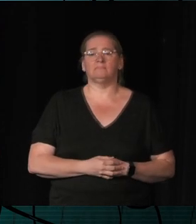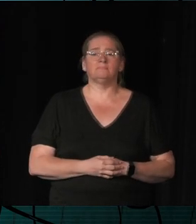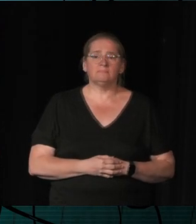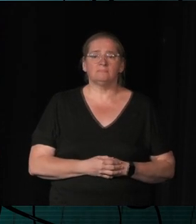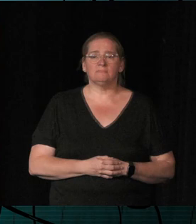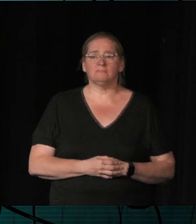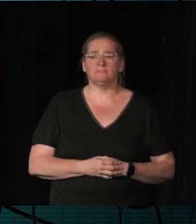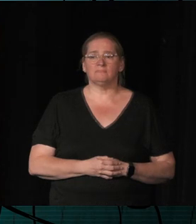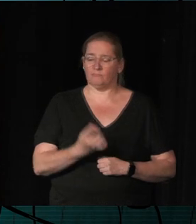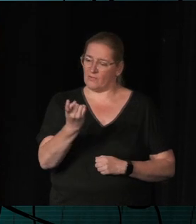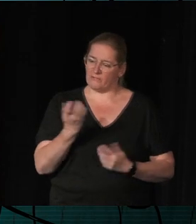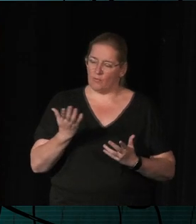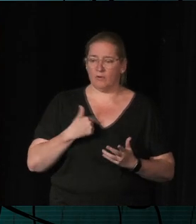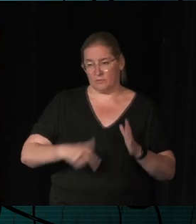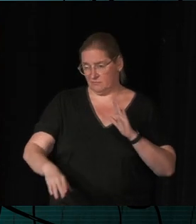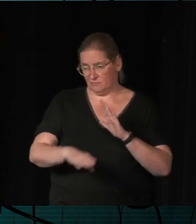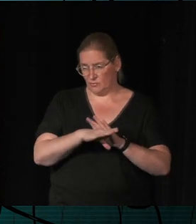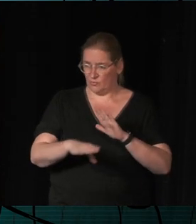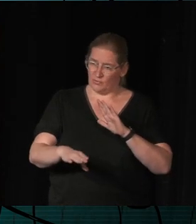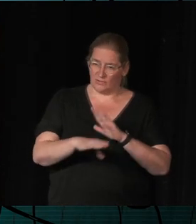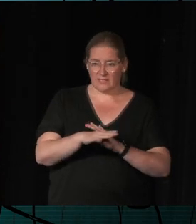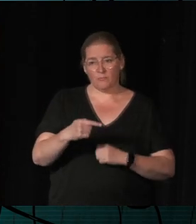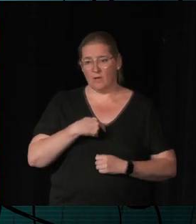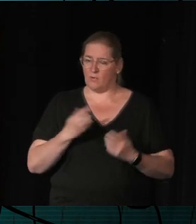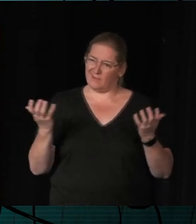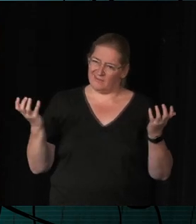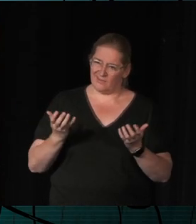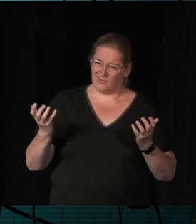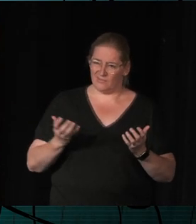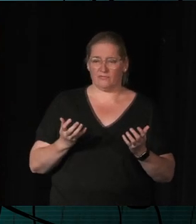de mon ambition première qui était donc narrative.